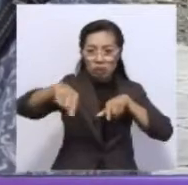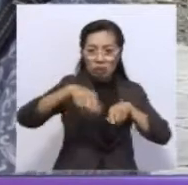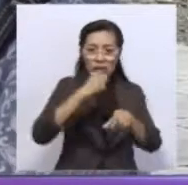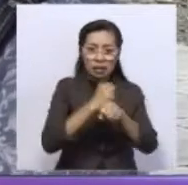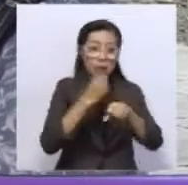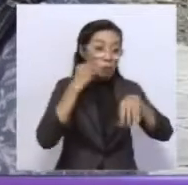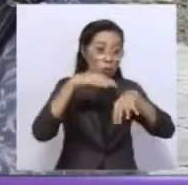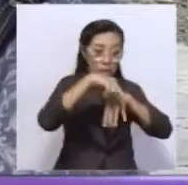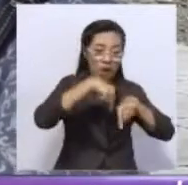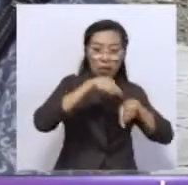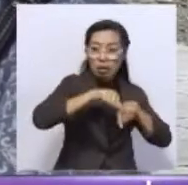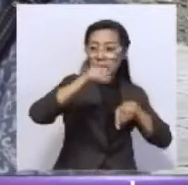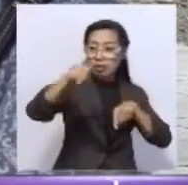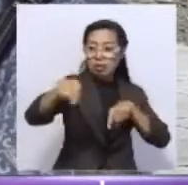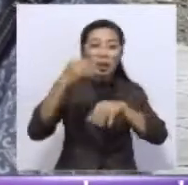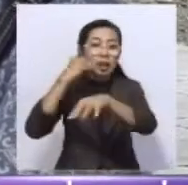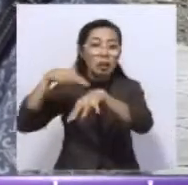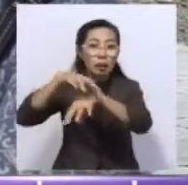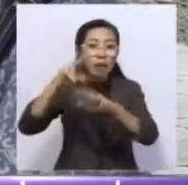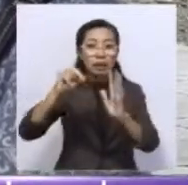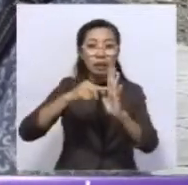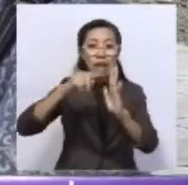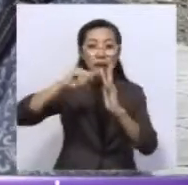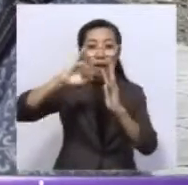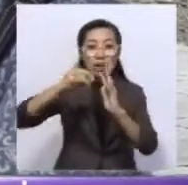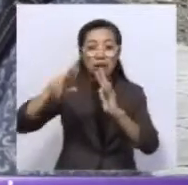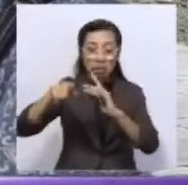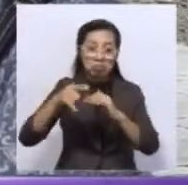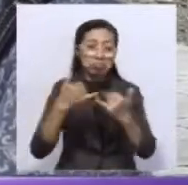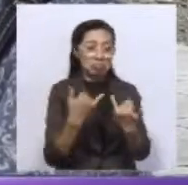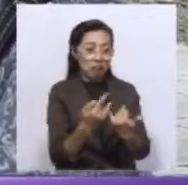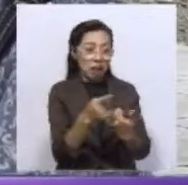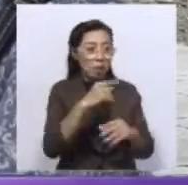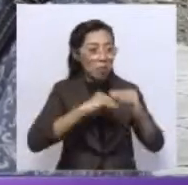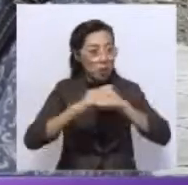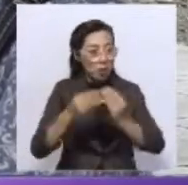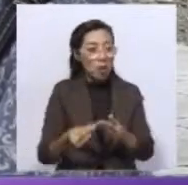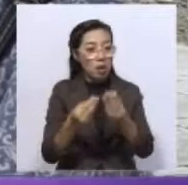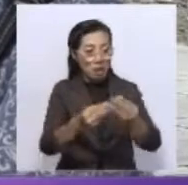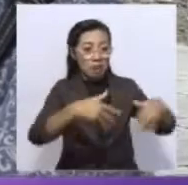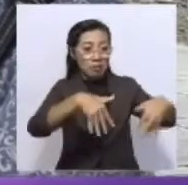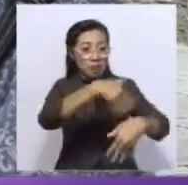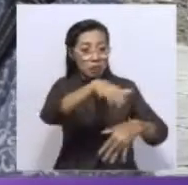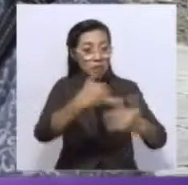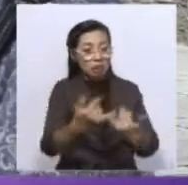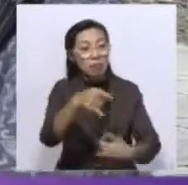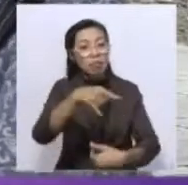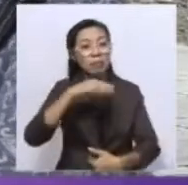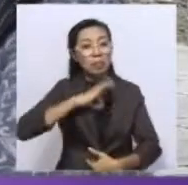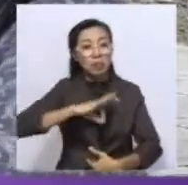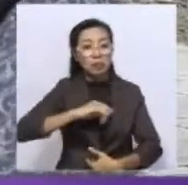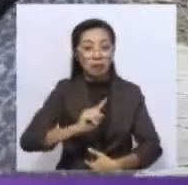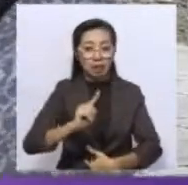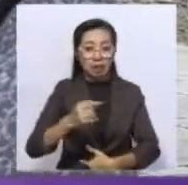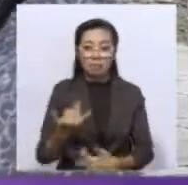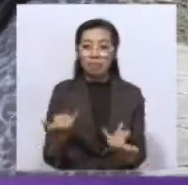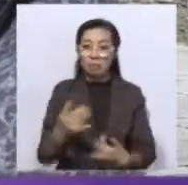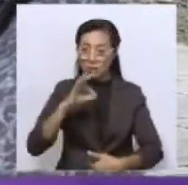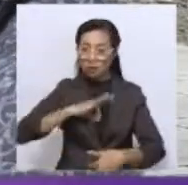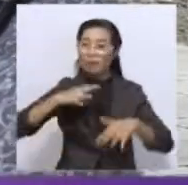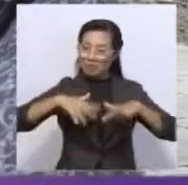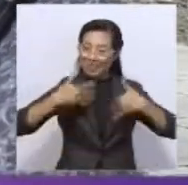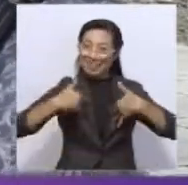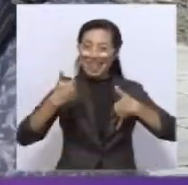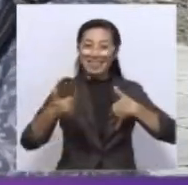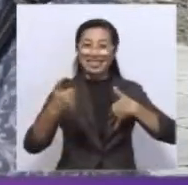ถึงน่าจะเลื่อนค่ะ ครับผมรัฐบาลมีโครงการให้นิยมอย่างยืนลงมาถึงพี่น้องประชาชนนี่เฮาสูงอู้ซึกจังได๋นี่ครับ รู้สึกดีใจค่ะดี